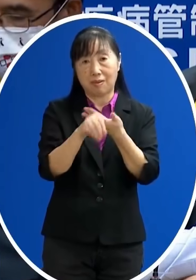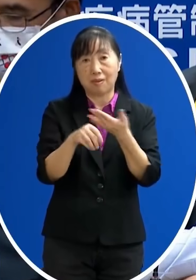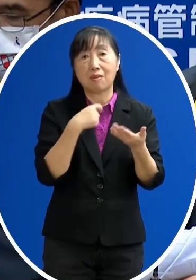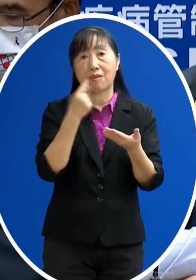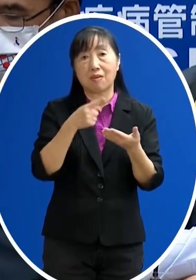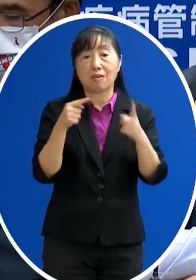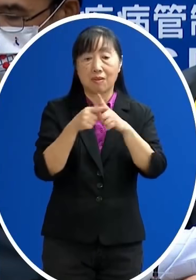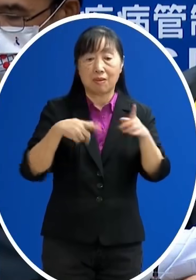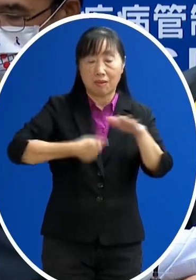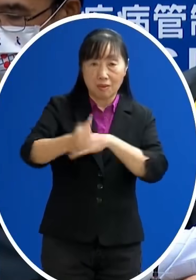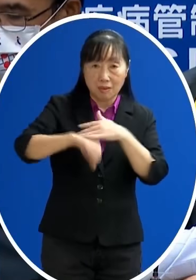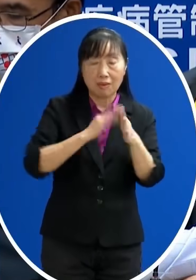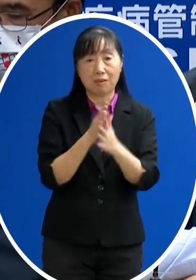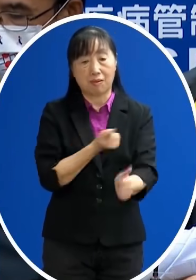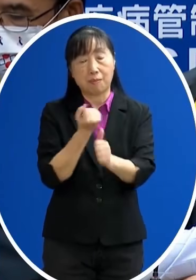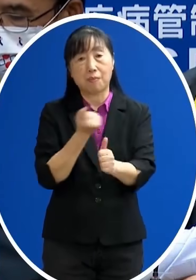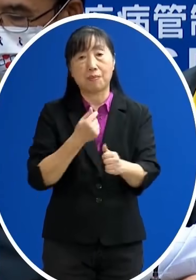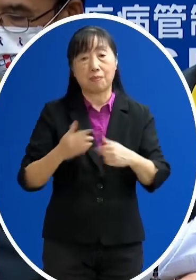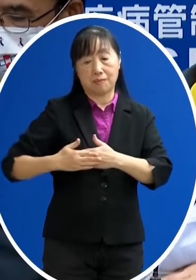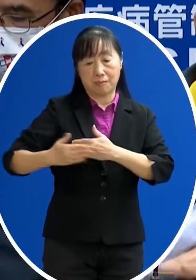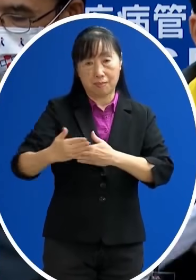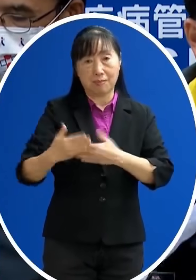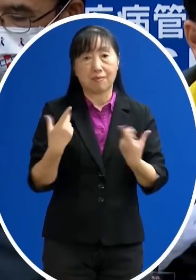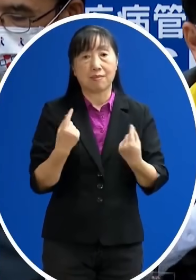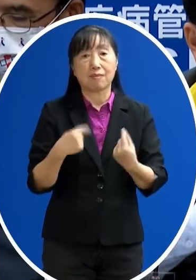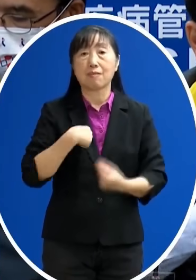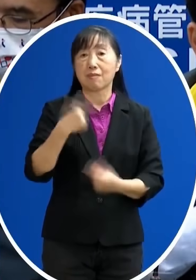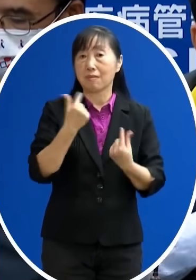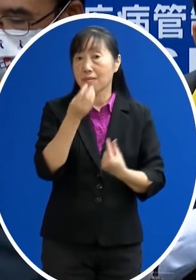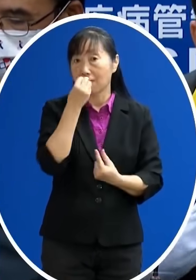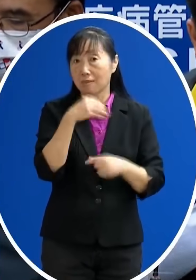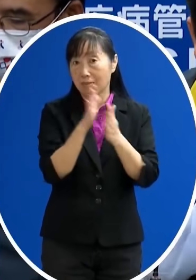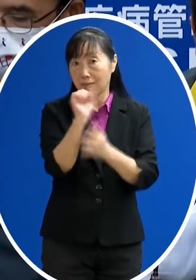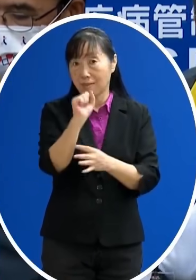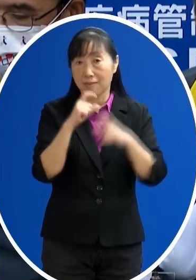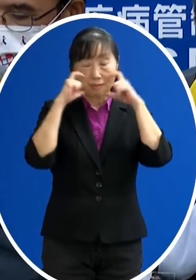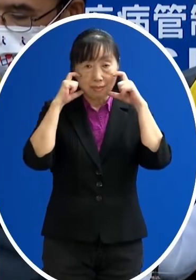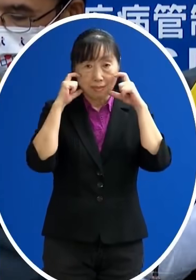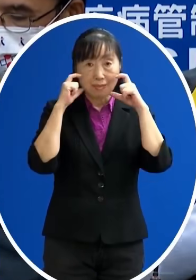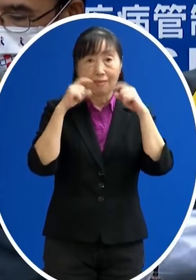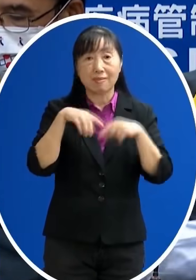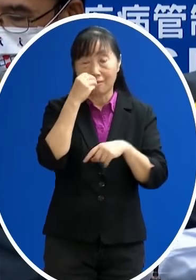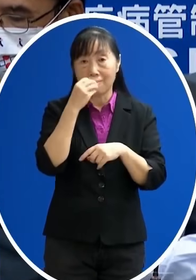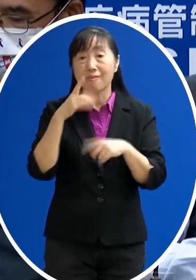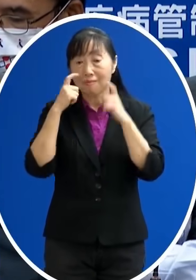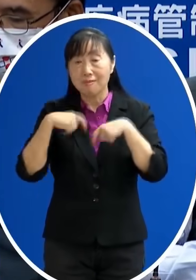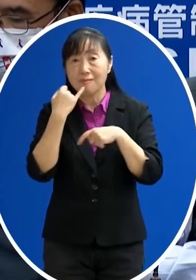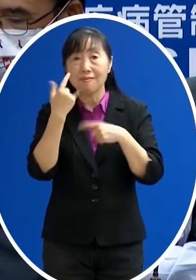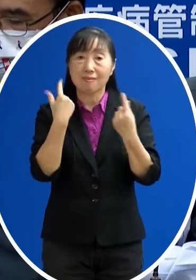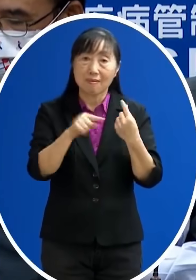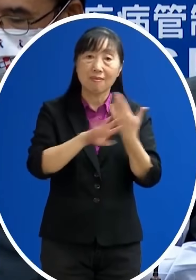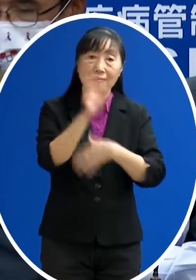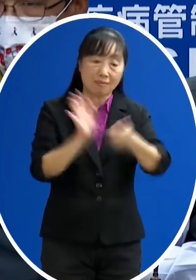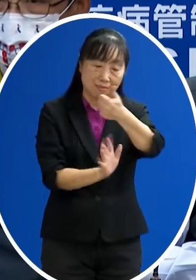流管控降载，维持社交距离，啊，除饮食外全程戴口罩，员工人员